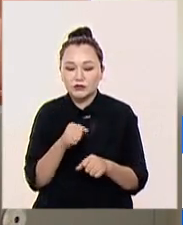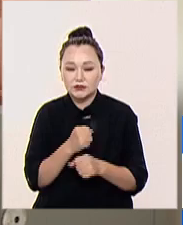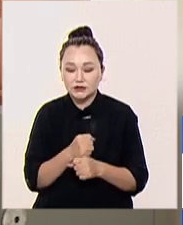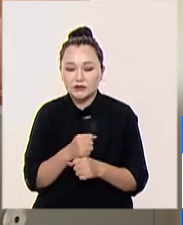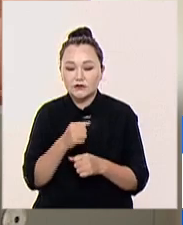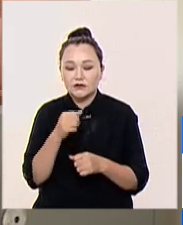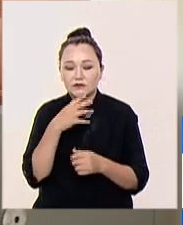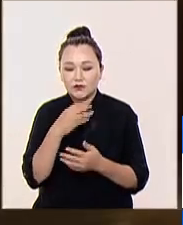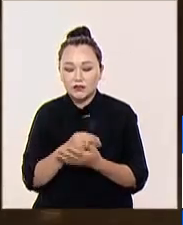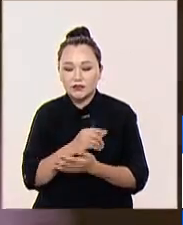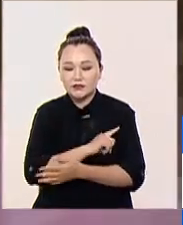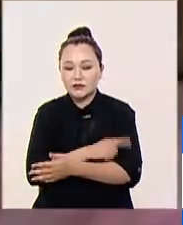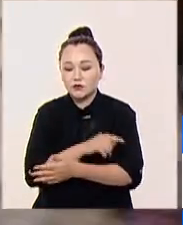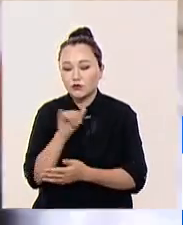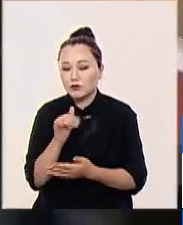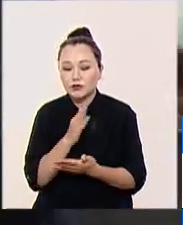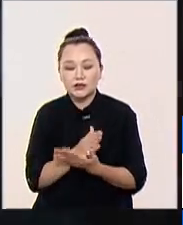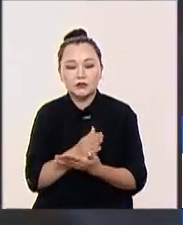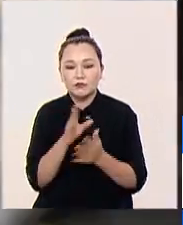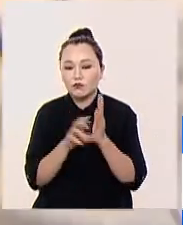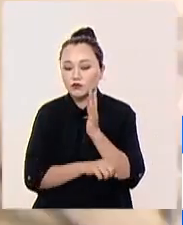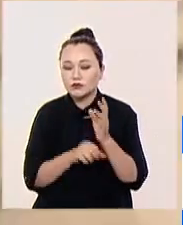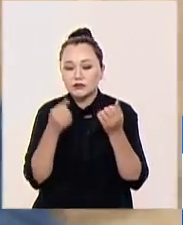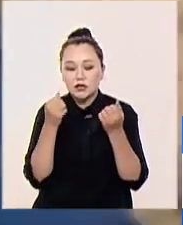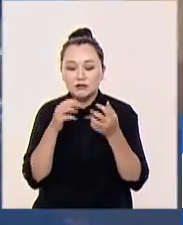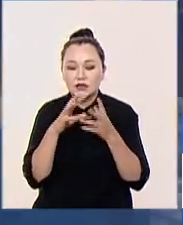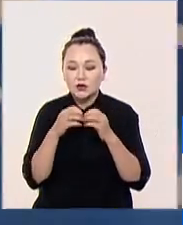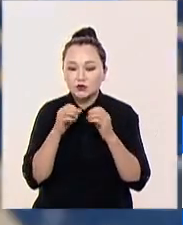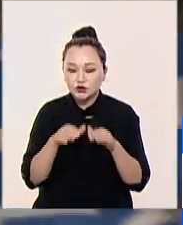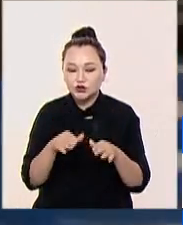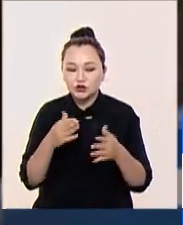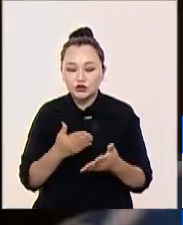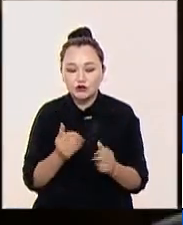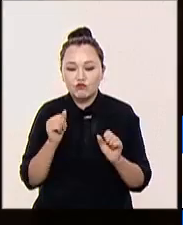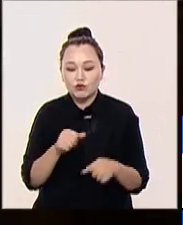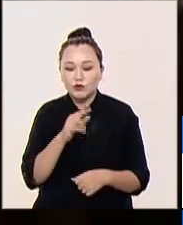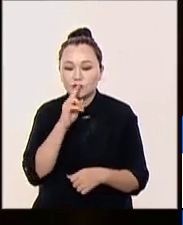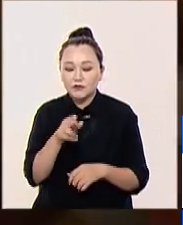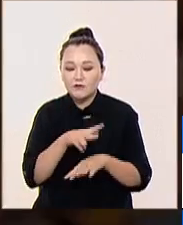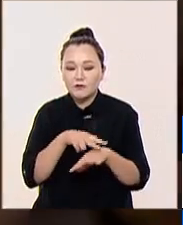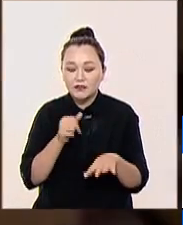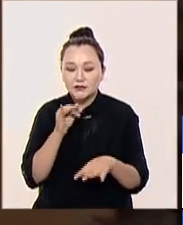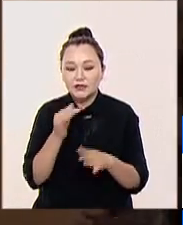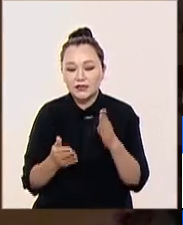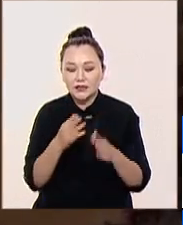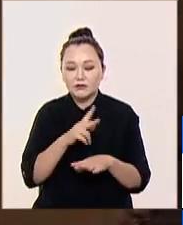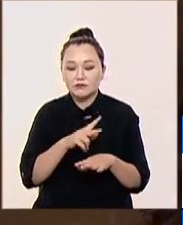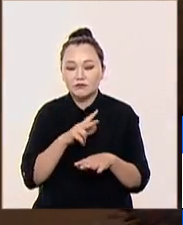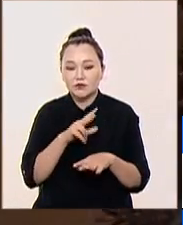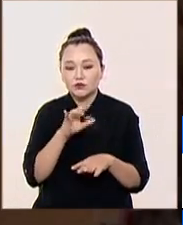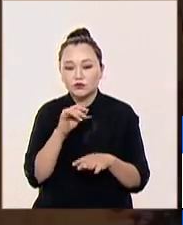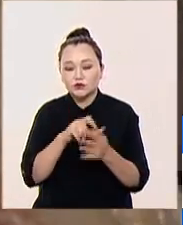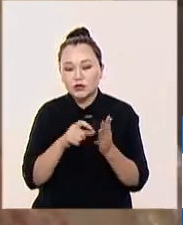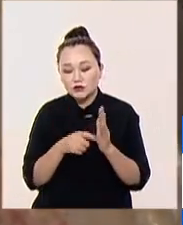в рамках своей компетенции. Лишь после заключения санитарной экспертизы жильцы могут обратиться в полицию или к участковому.